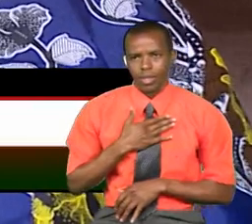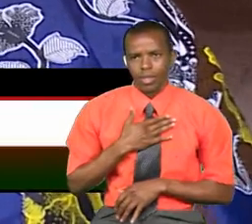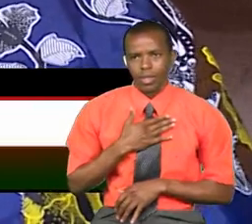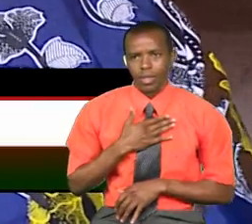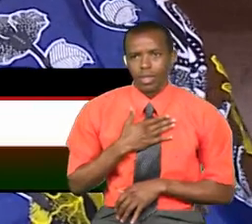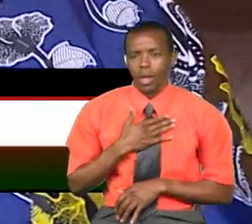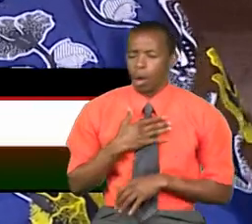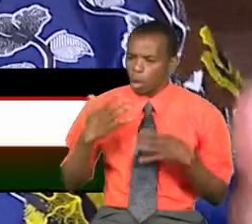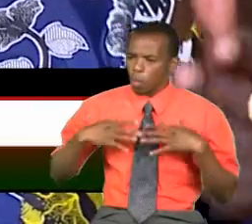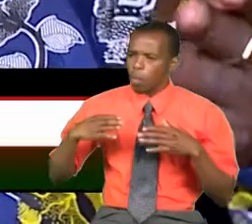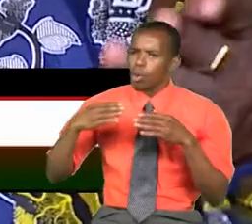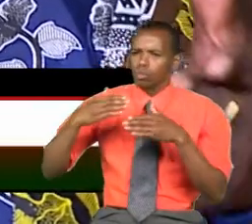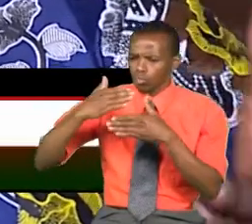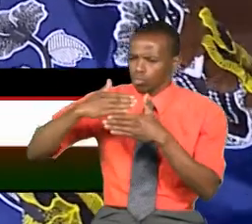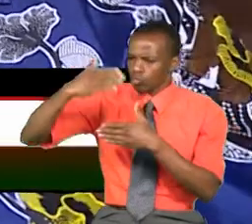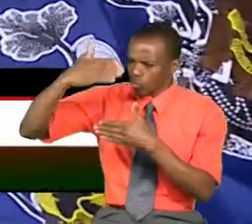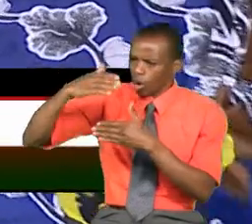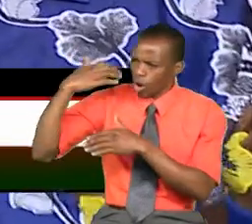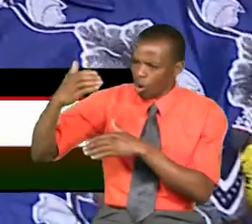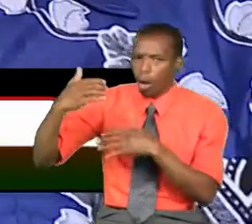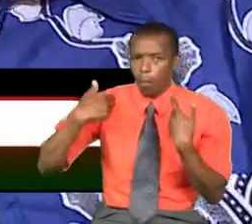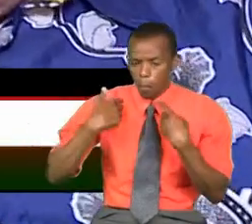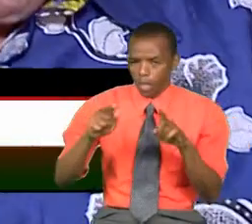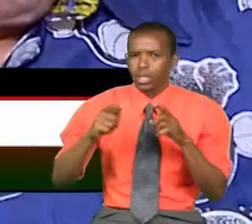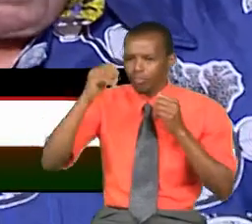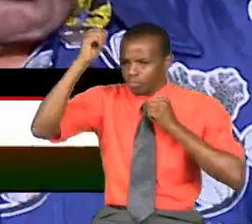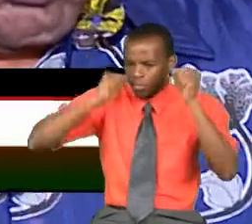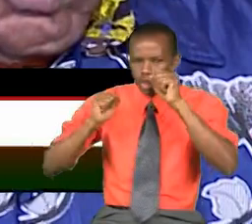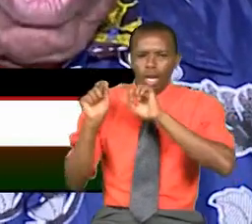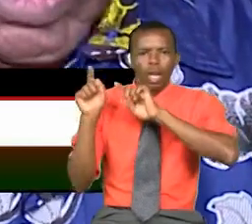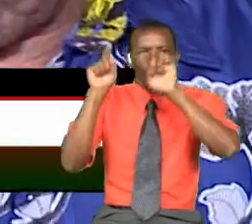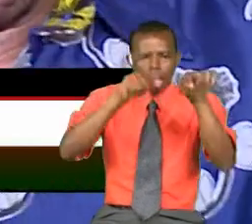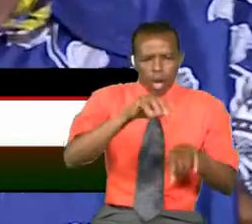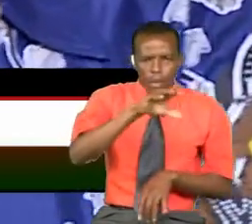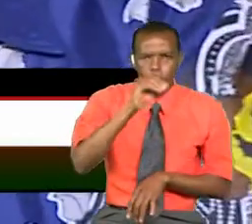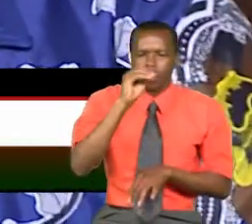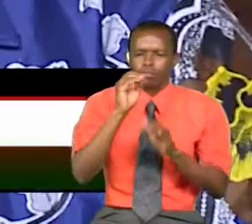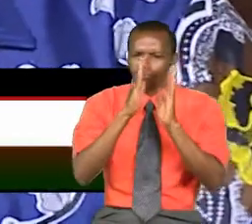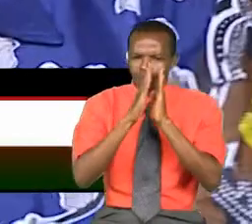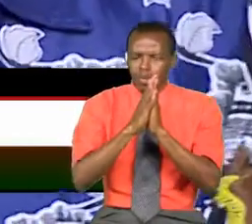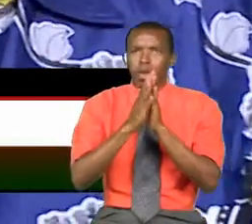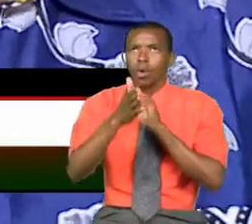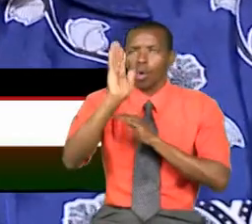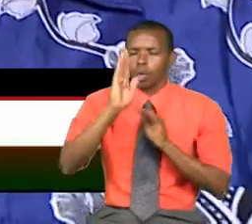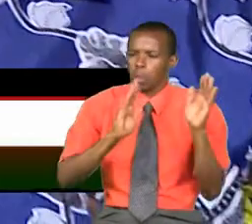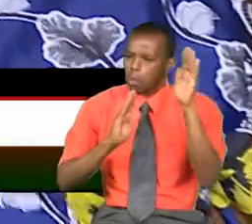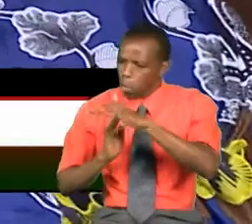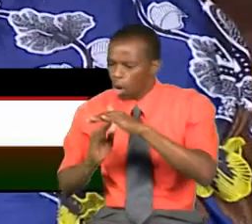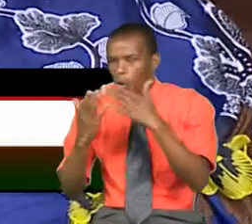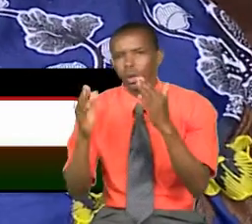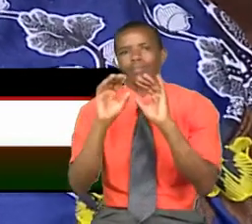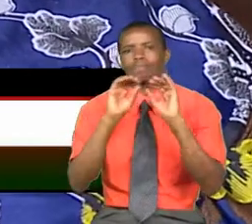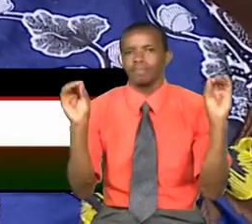mimi sijui ni kina nani, lakini wako watu wamekuja, wanajeshi wananichukua, niombeeni Mungu labda nitarudi ama